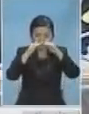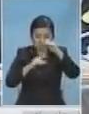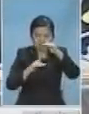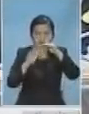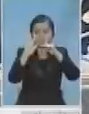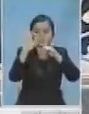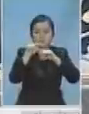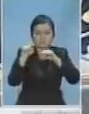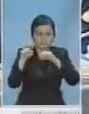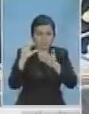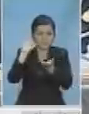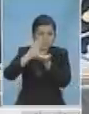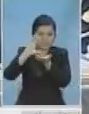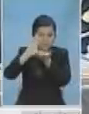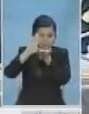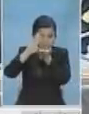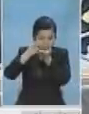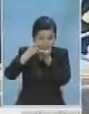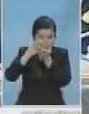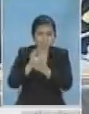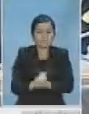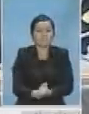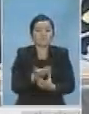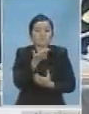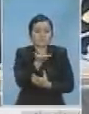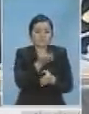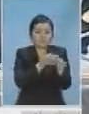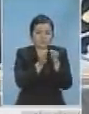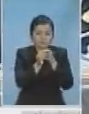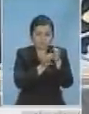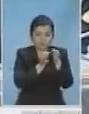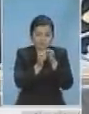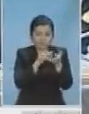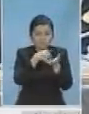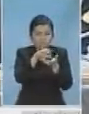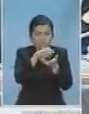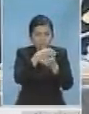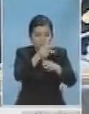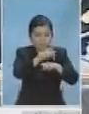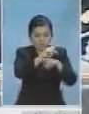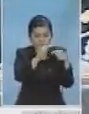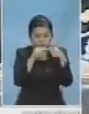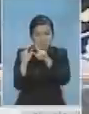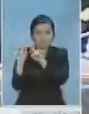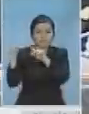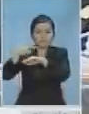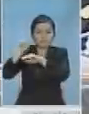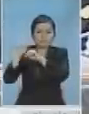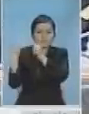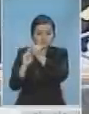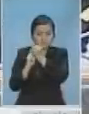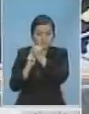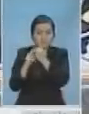ะครับท่านประธานที่เคารพครับผมอยากจะขออนุญาตเรียนไปยังผ่านท่านประธานไปยังท่านประธานกรรมาธิการท่านรองนายกกิติ